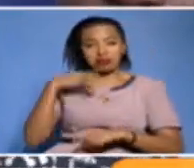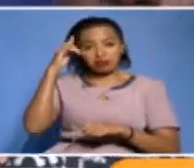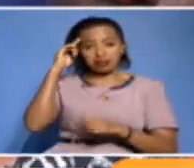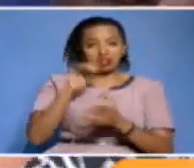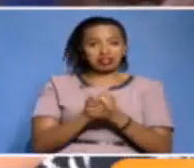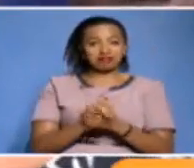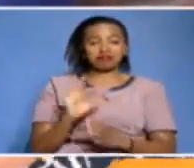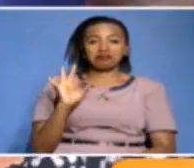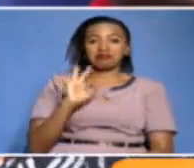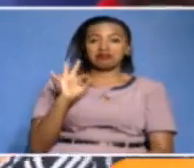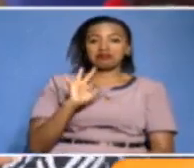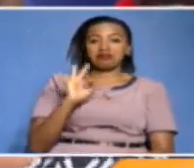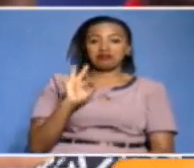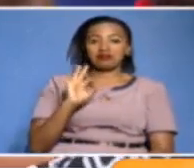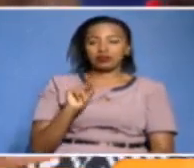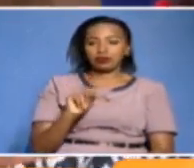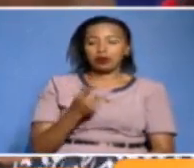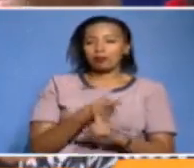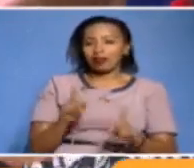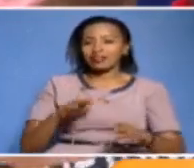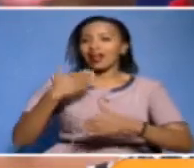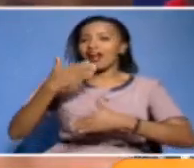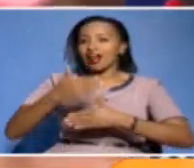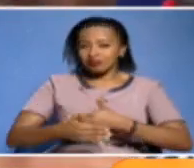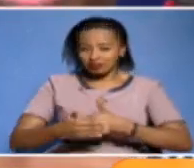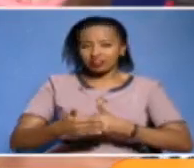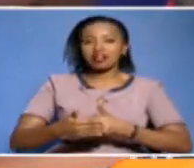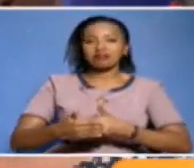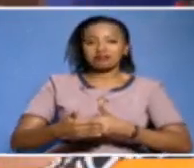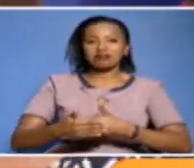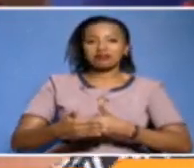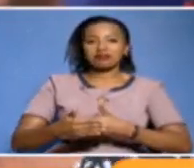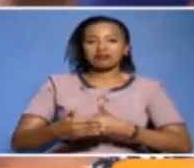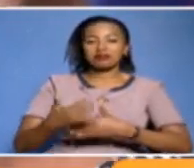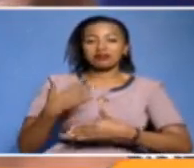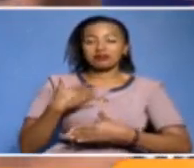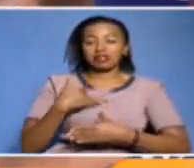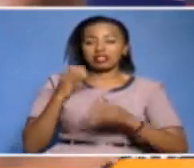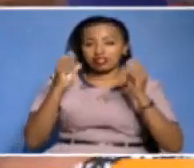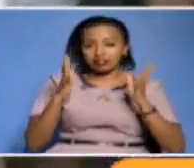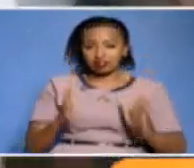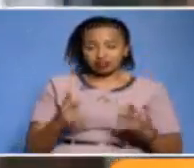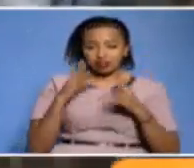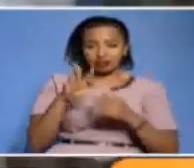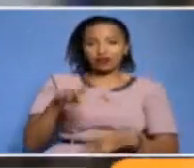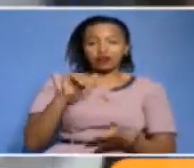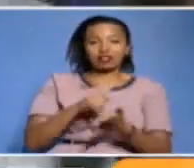at first. But after Ms. Mbugua confirmed it, I was really excited and happy.